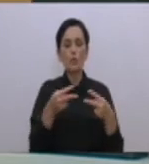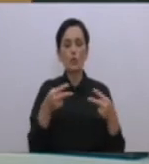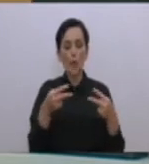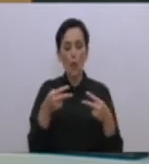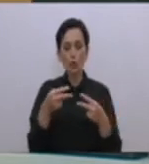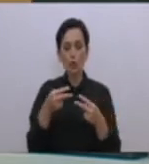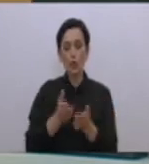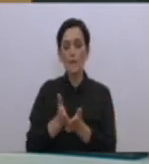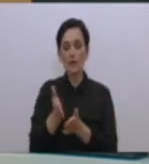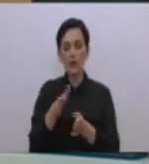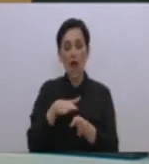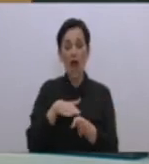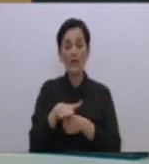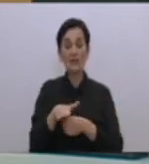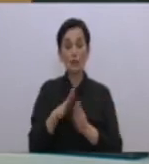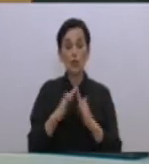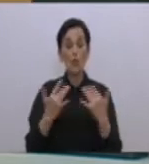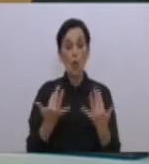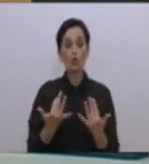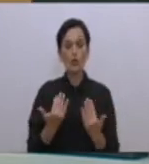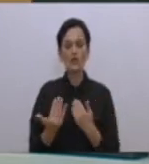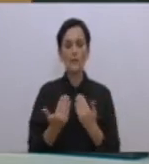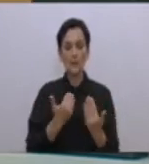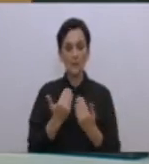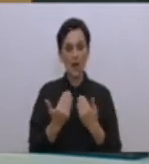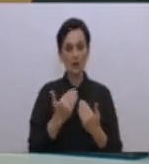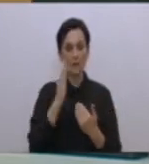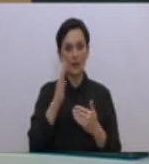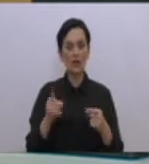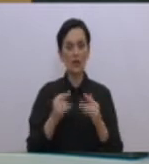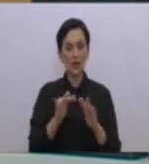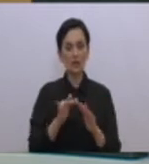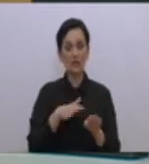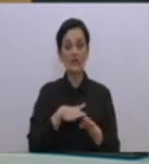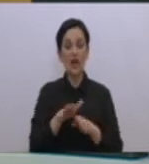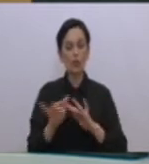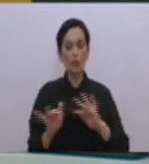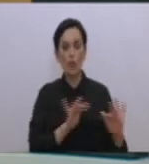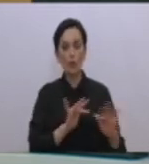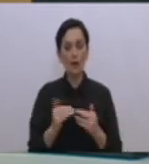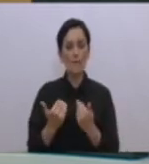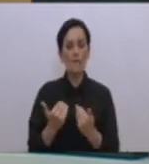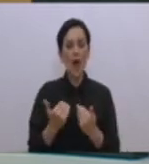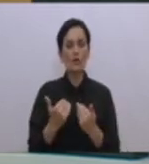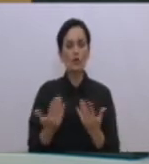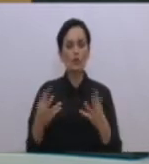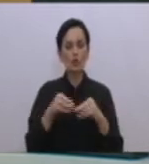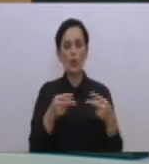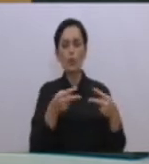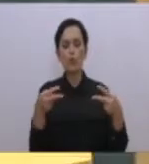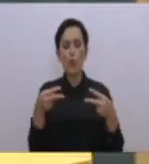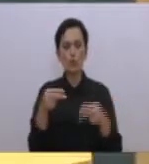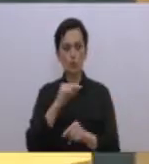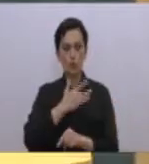რაც აღსასრულებელ მოთხოვნასთან მიმართებით განხორციელებული საახსრულებო მოქმედებებისა და მათი მოცულობის პროპორციულობას